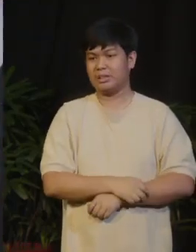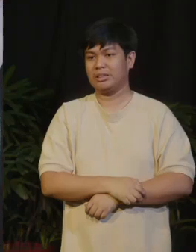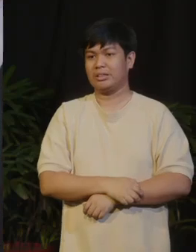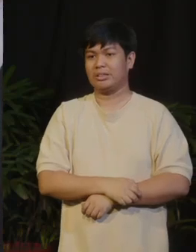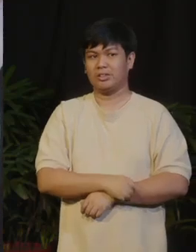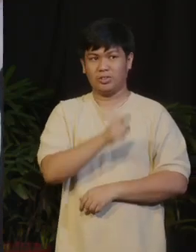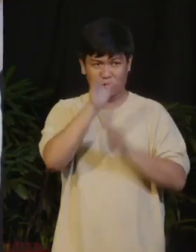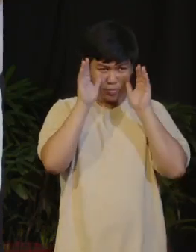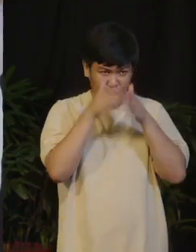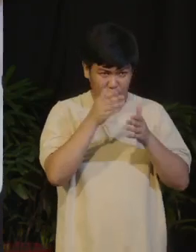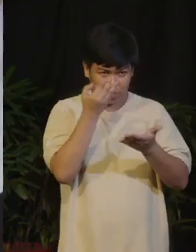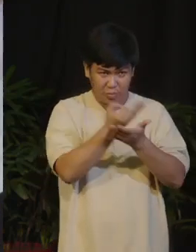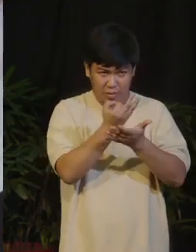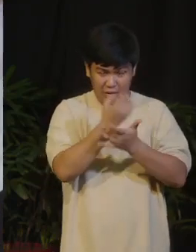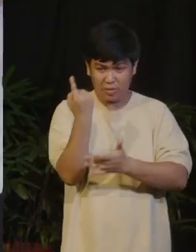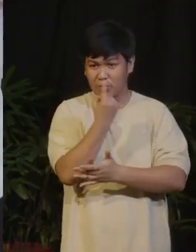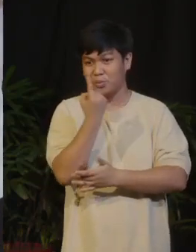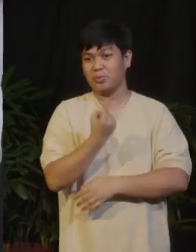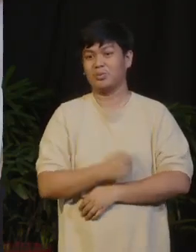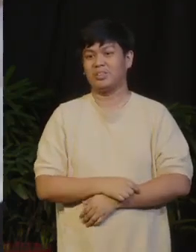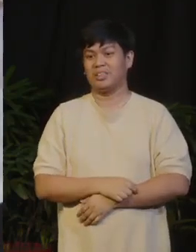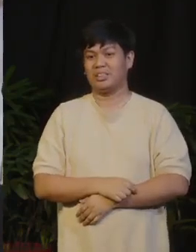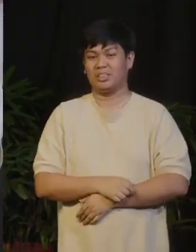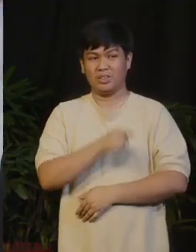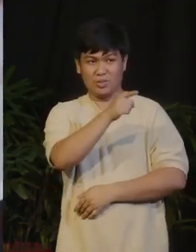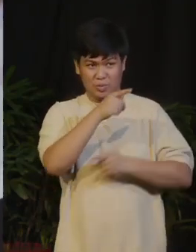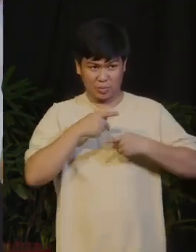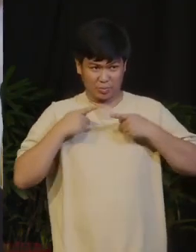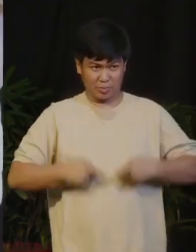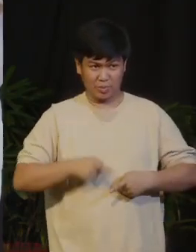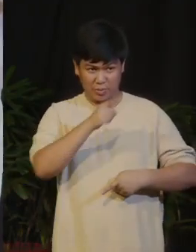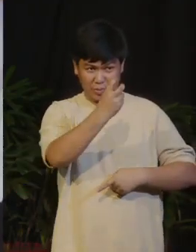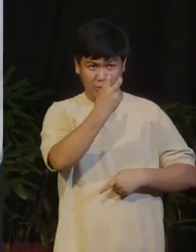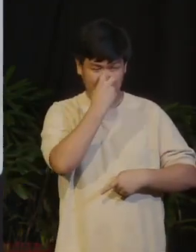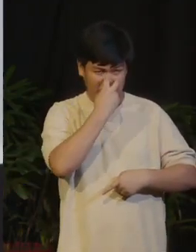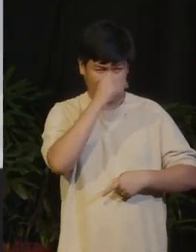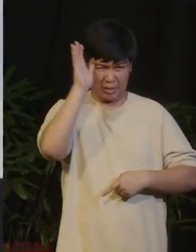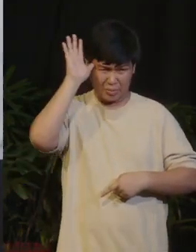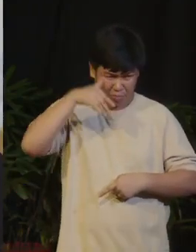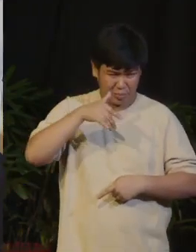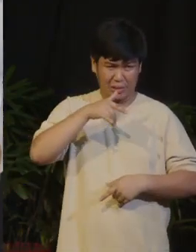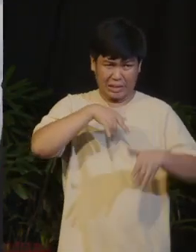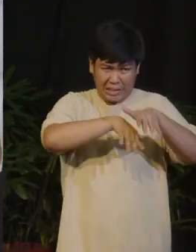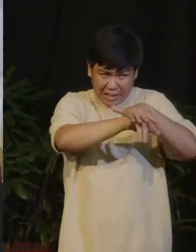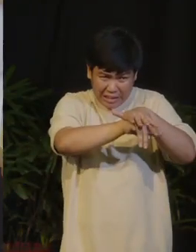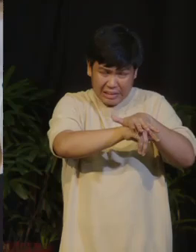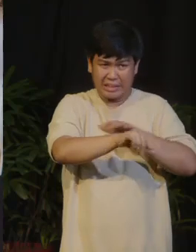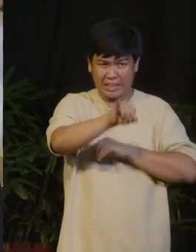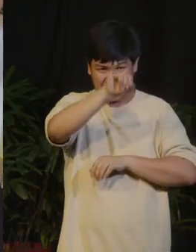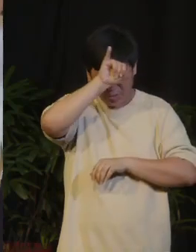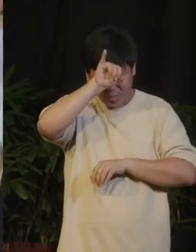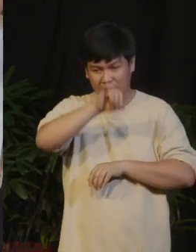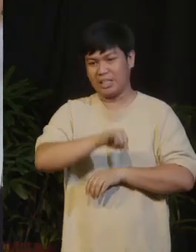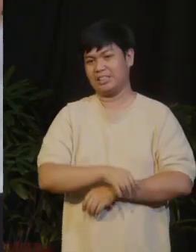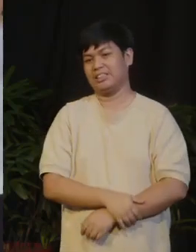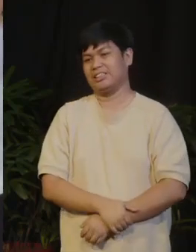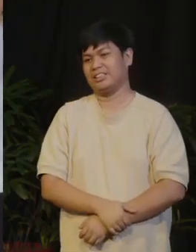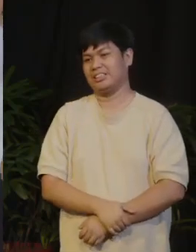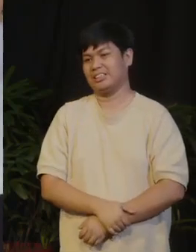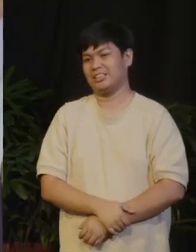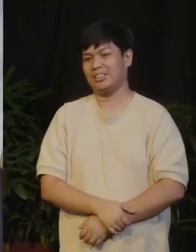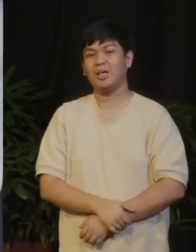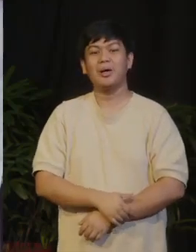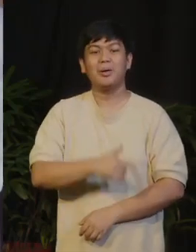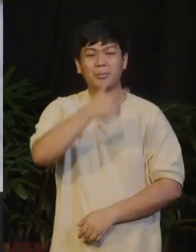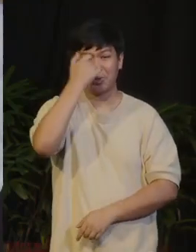ang tawag niya, paulit-ulit siya. "You blind guides, you blind fools, hypocrites." Yun